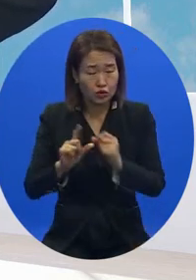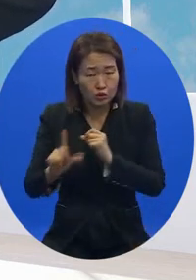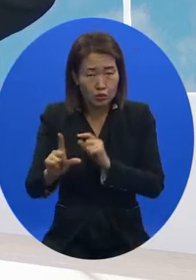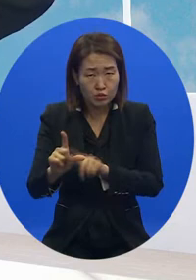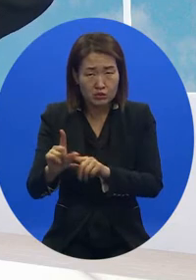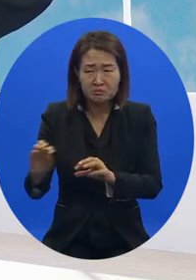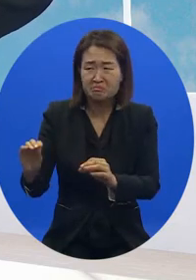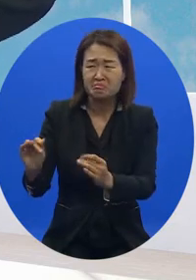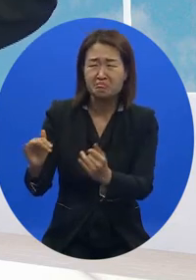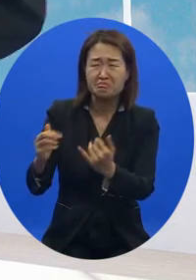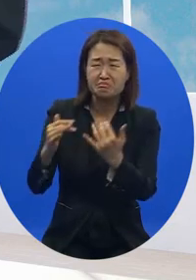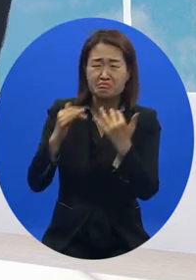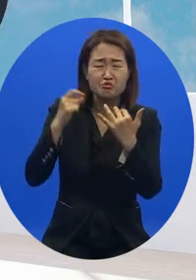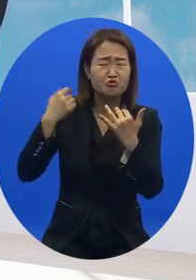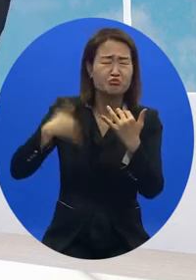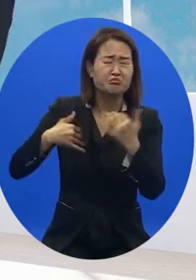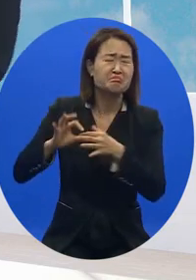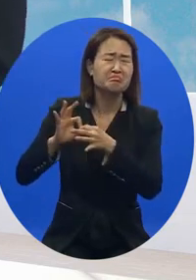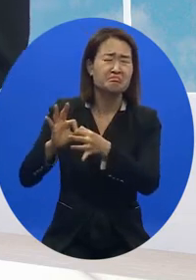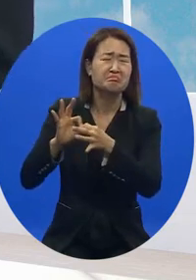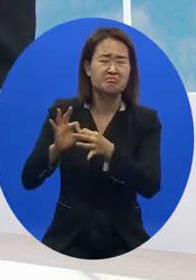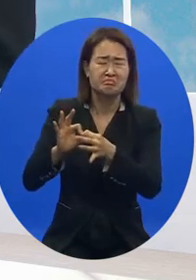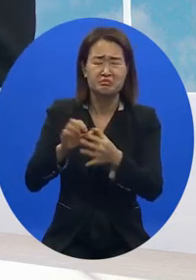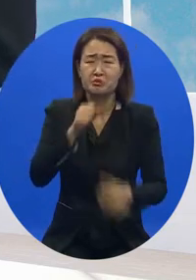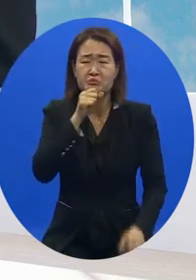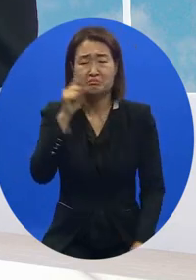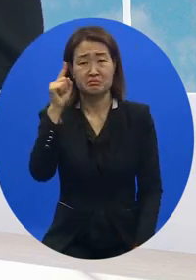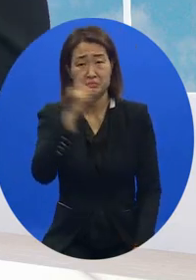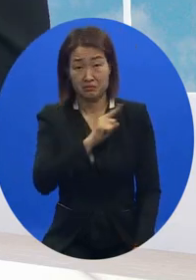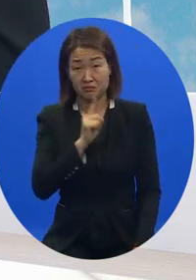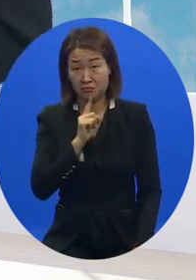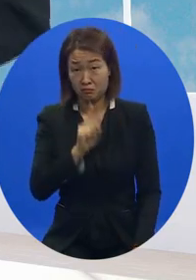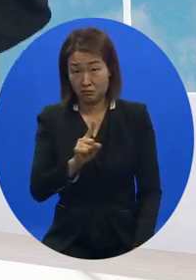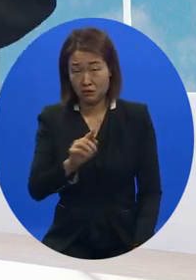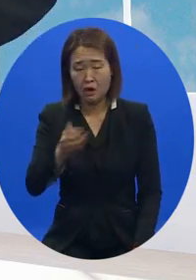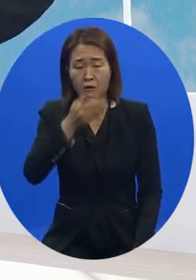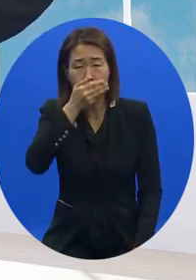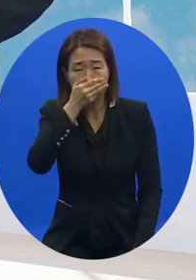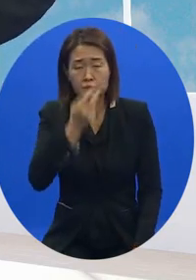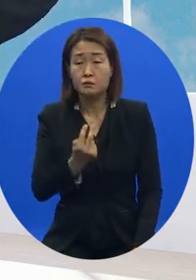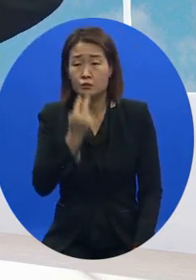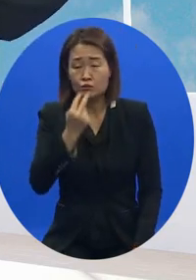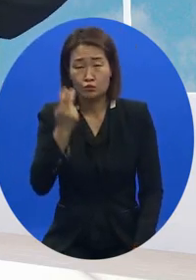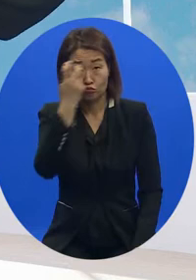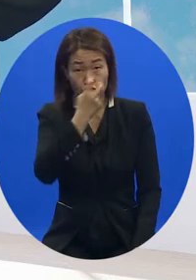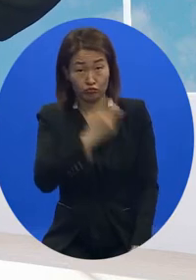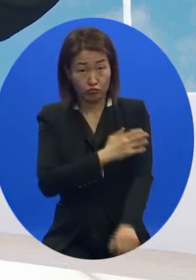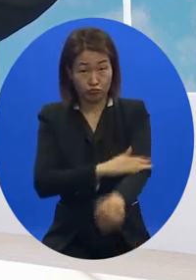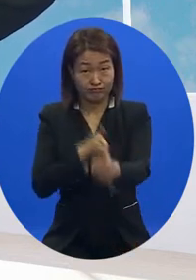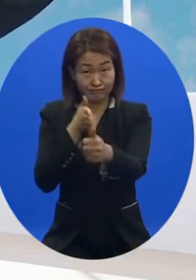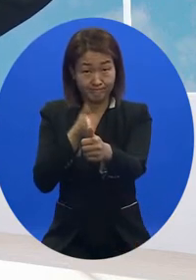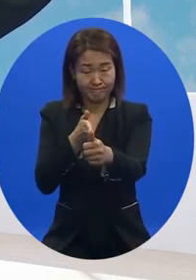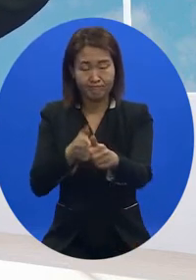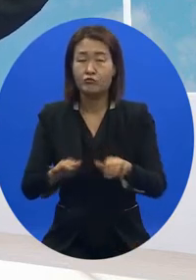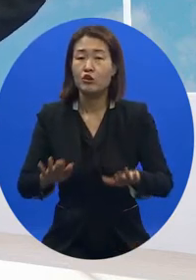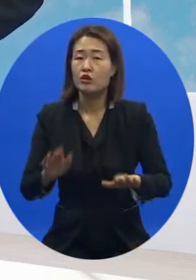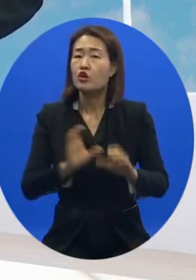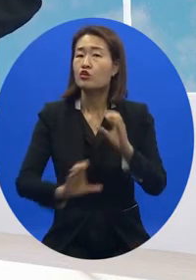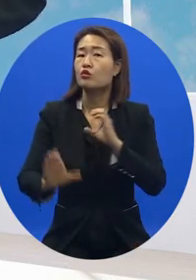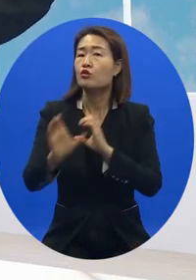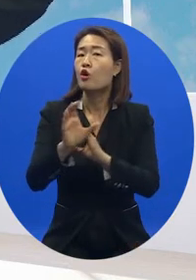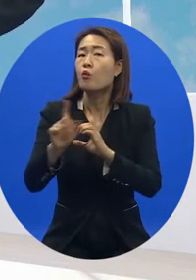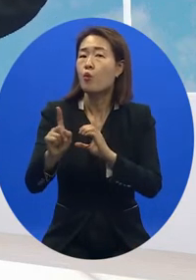지역에서 옅은 황사의 영향으로 미세먼지 농도 나쁨 단계 보이겠습니다. 호흡기 관리 더욱 잘해 주셔야겠습니다.